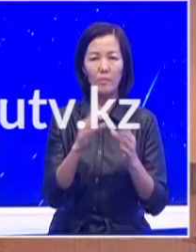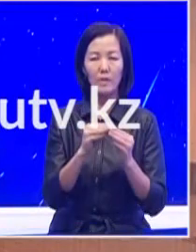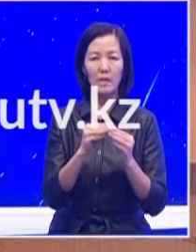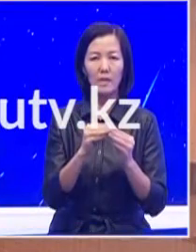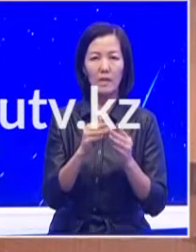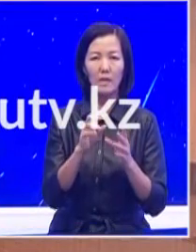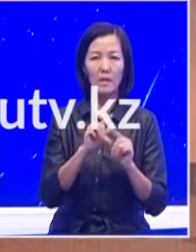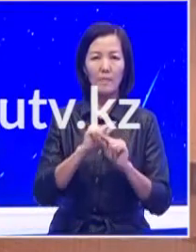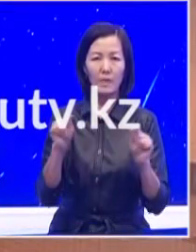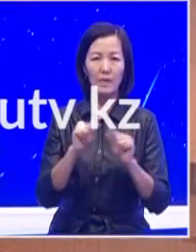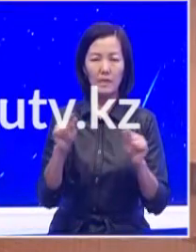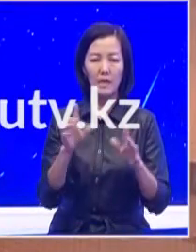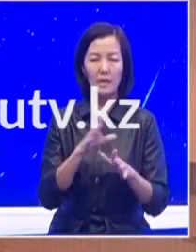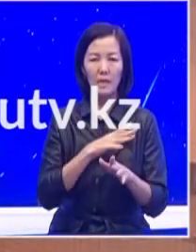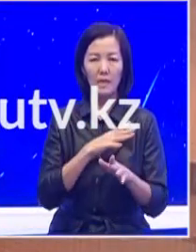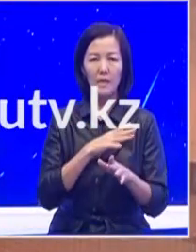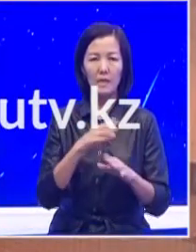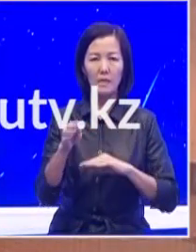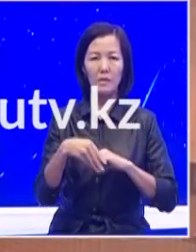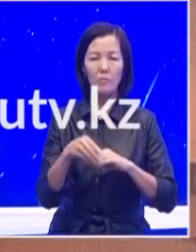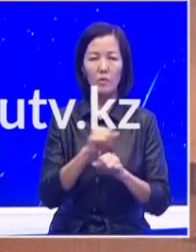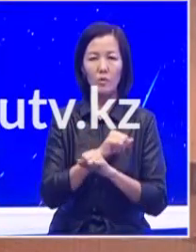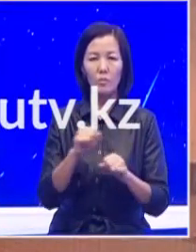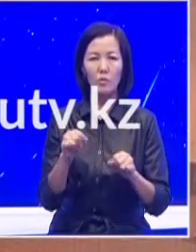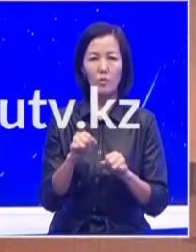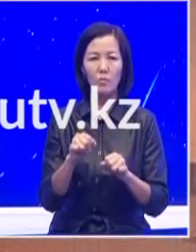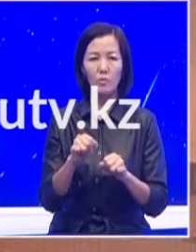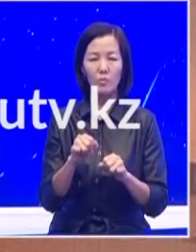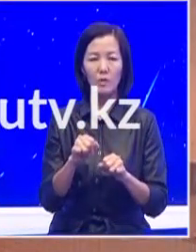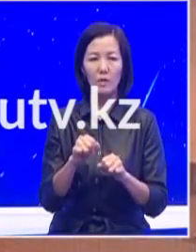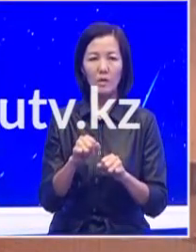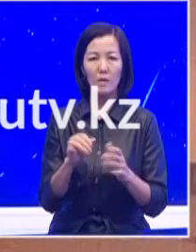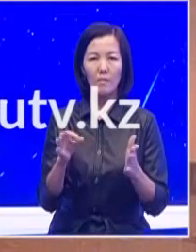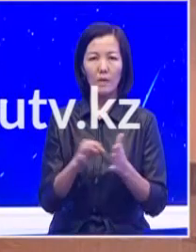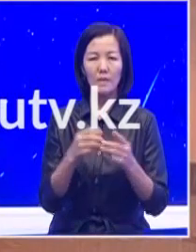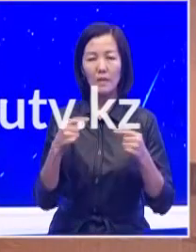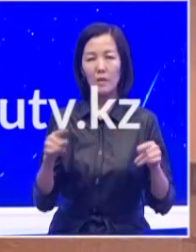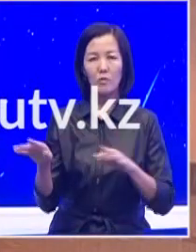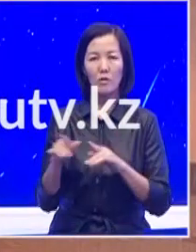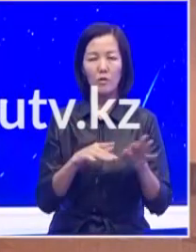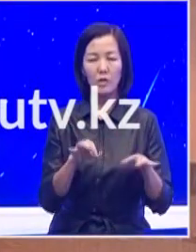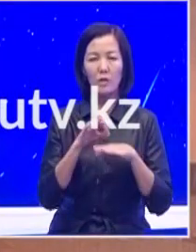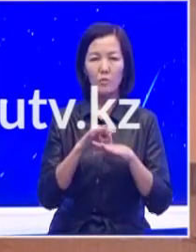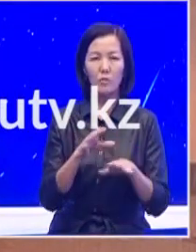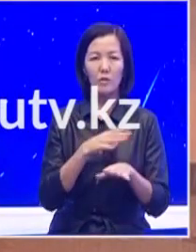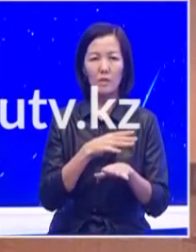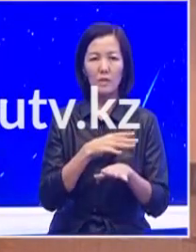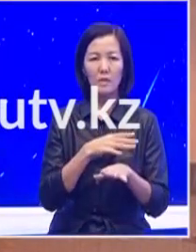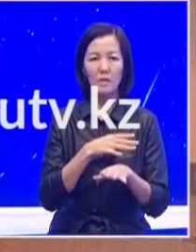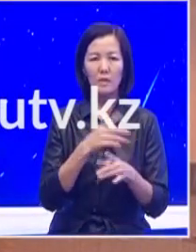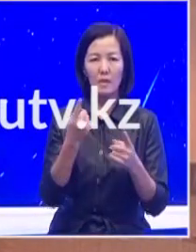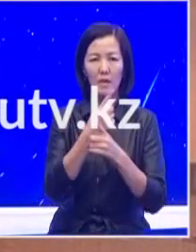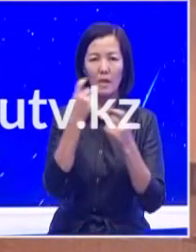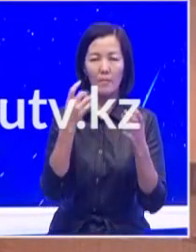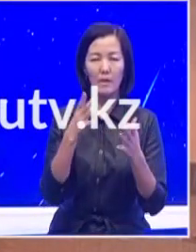көрсету бағытында жемқорлықты болдырмау, нөлдік туризмге көшіру, келтіру бірлесіп біздің ақпараттық ағарту штабы бар.